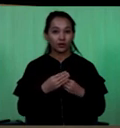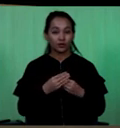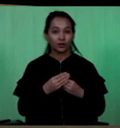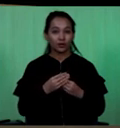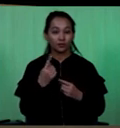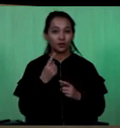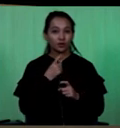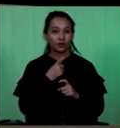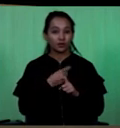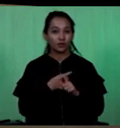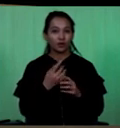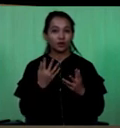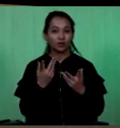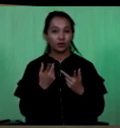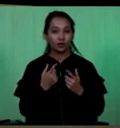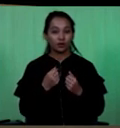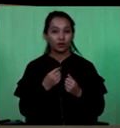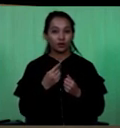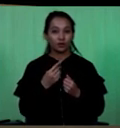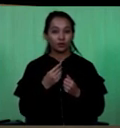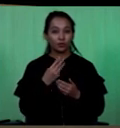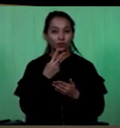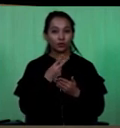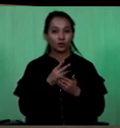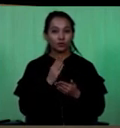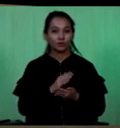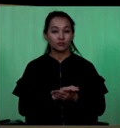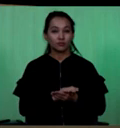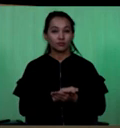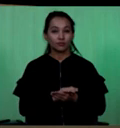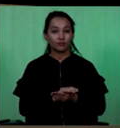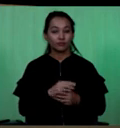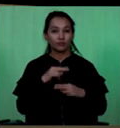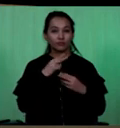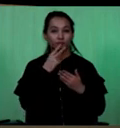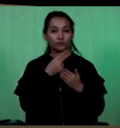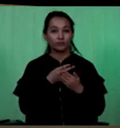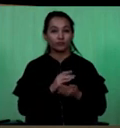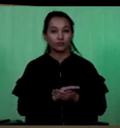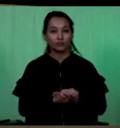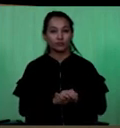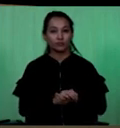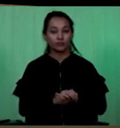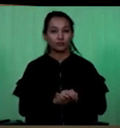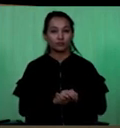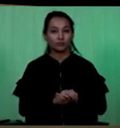birinchi tenglamani yechish usulini ko'rsatib o'taman. Diqqat bilan e'tibor bering.